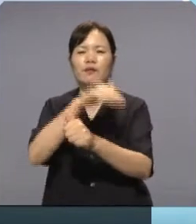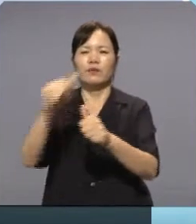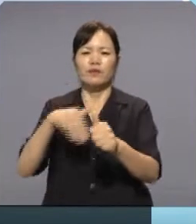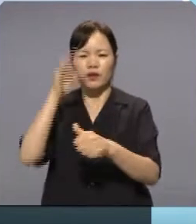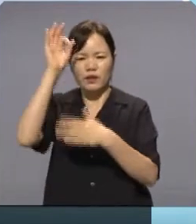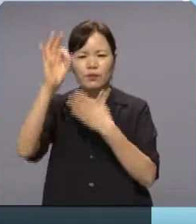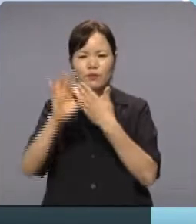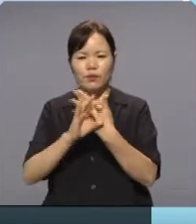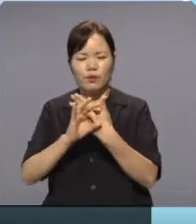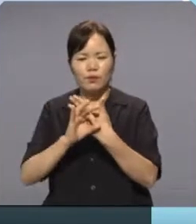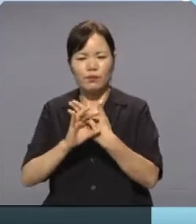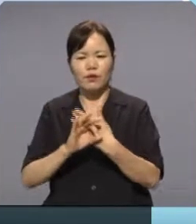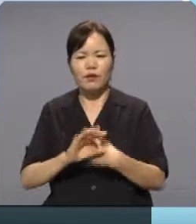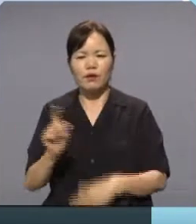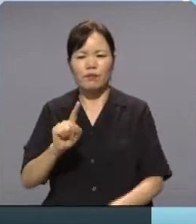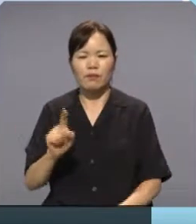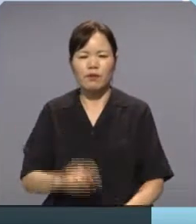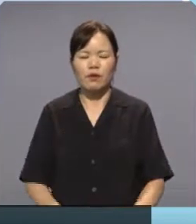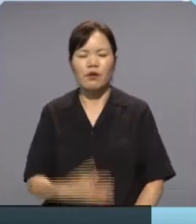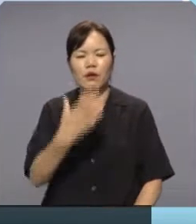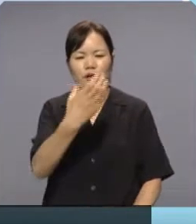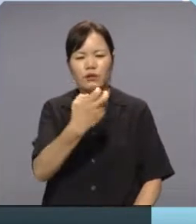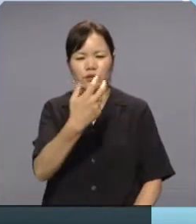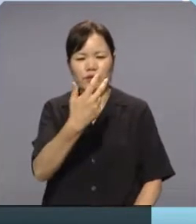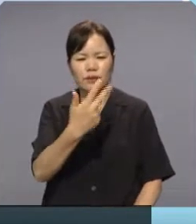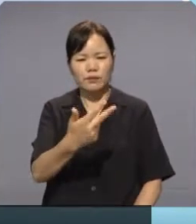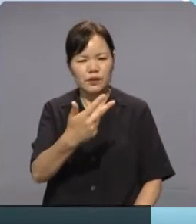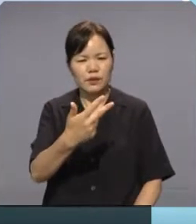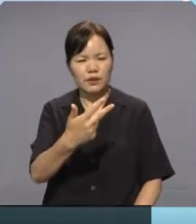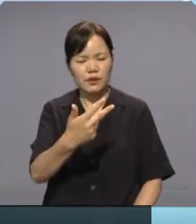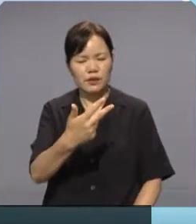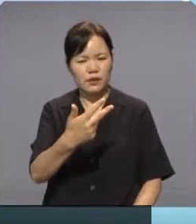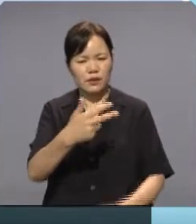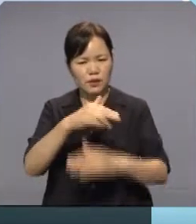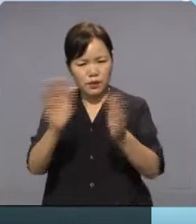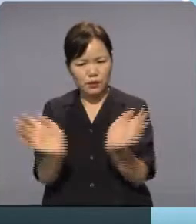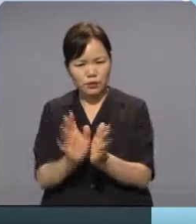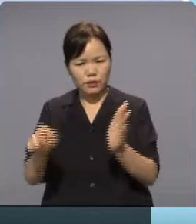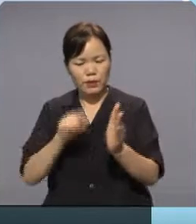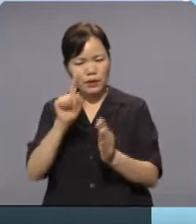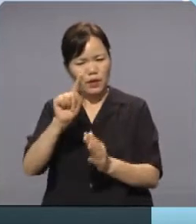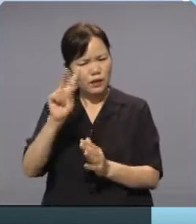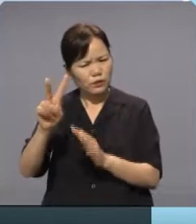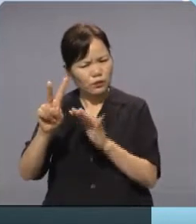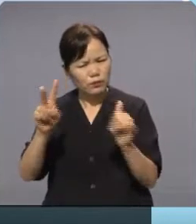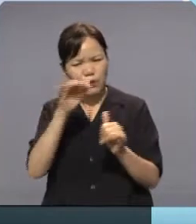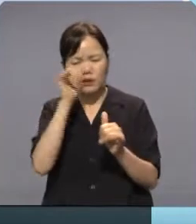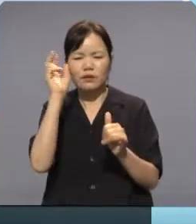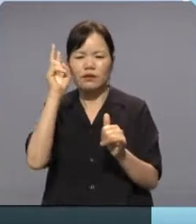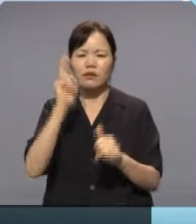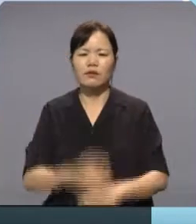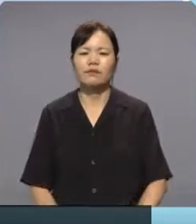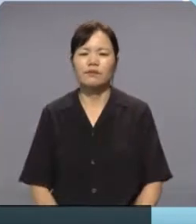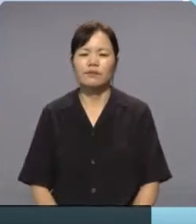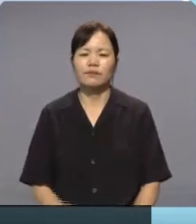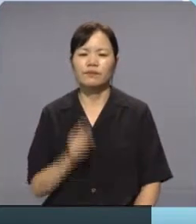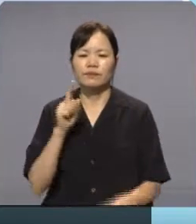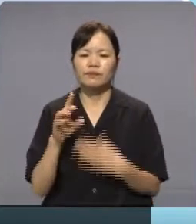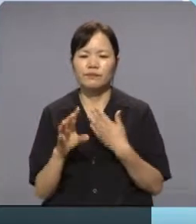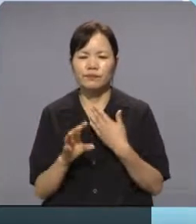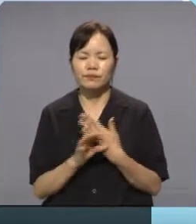맞추려면, 부득이하게 97그룹이 한두 명 들어갈 수밖에 없다. 전략적 투표가 있을 거다라고 봅니다. 그렇게 놓고